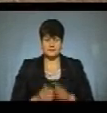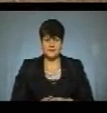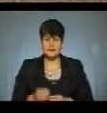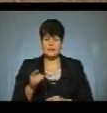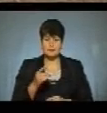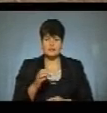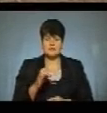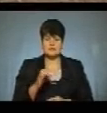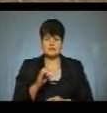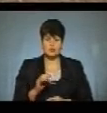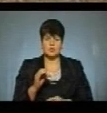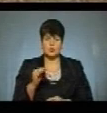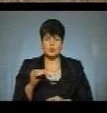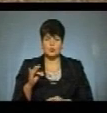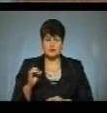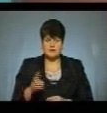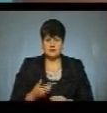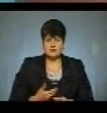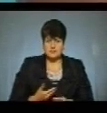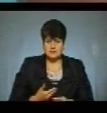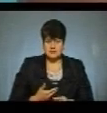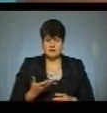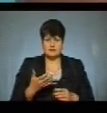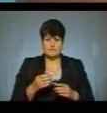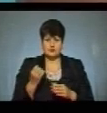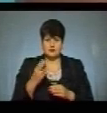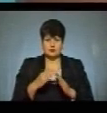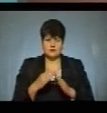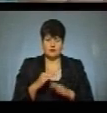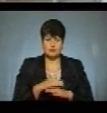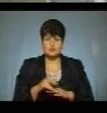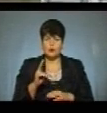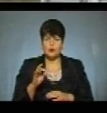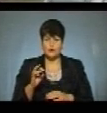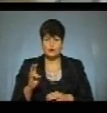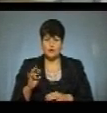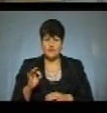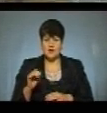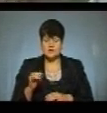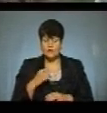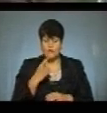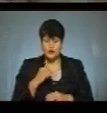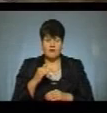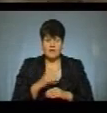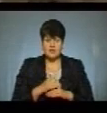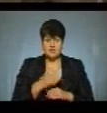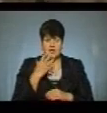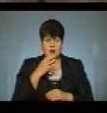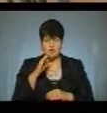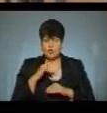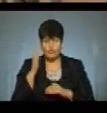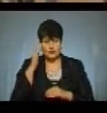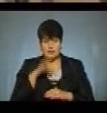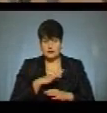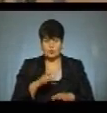Тернополянка Сидоня Юрків мешкає в квартирі 14-го будинку на вулиці Конувальця. Жінка каже, вчора ввечері гарячої води не було,